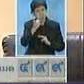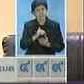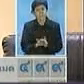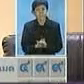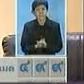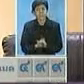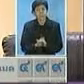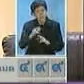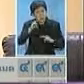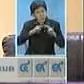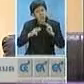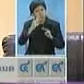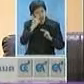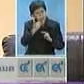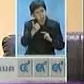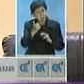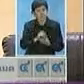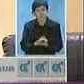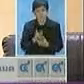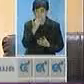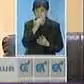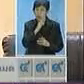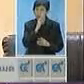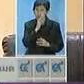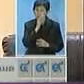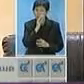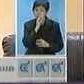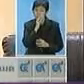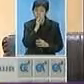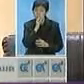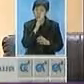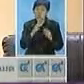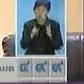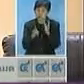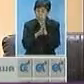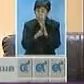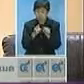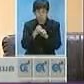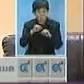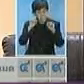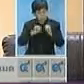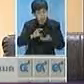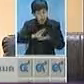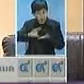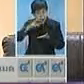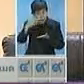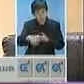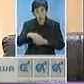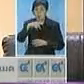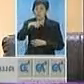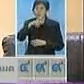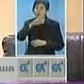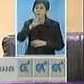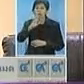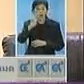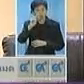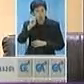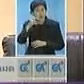ผิดเหตุที่ตรวจสอบได้เพราะเมื่อขั้นสุดท้ายเบิกเงินพระนามอยากข้อมูลข่าวส